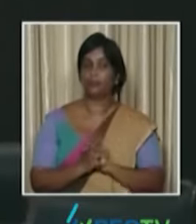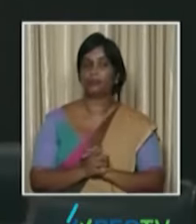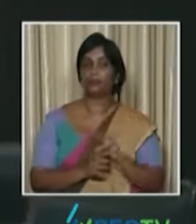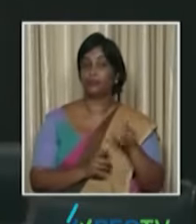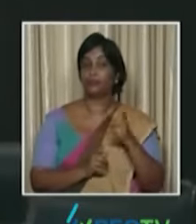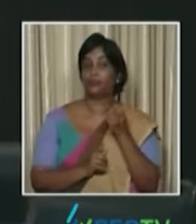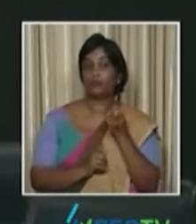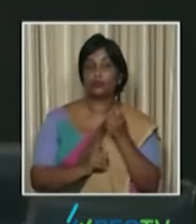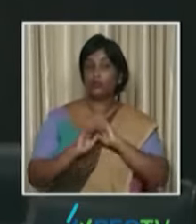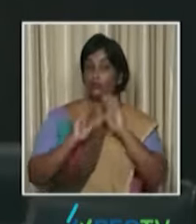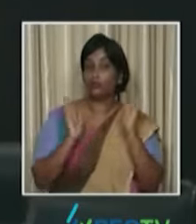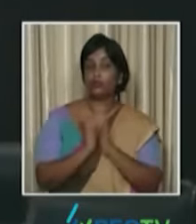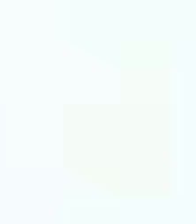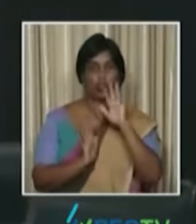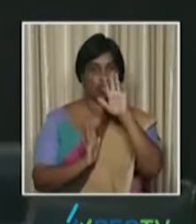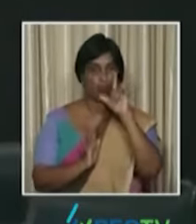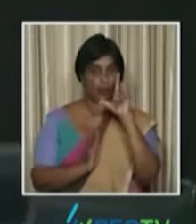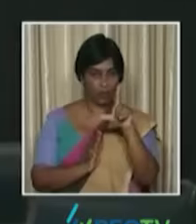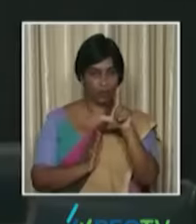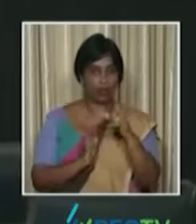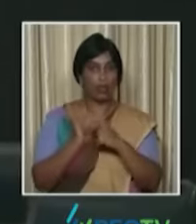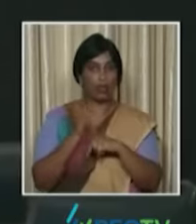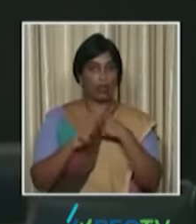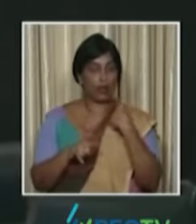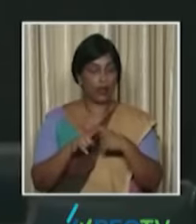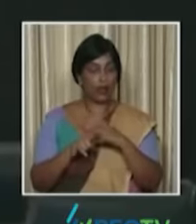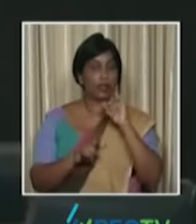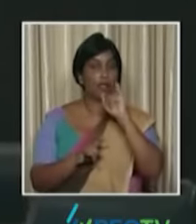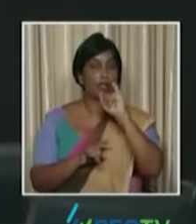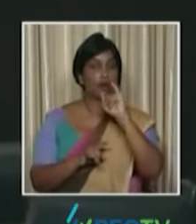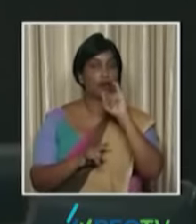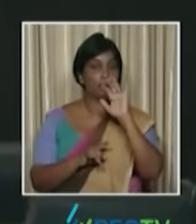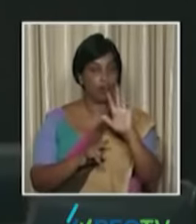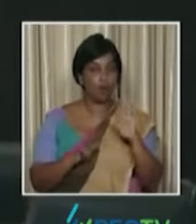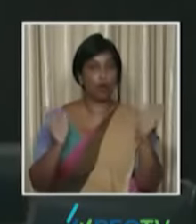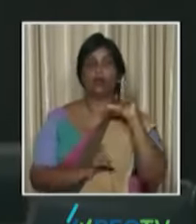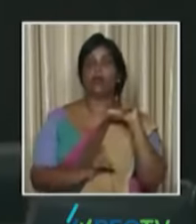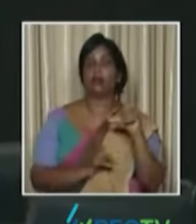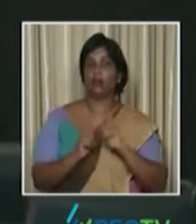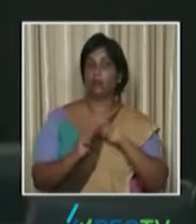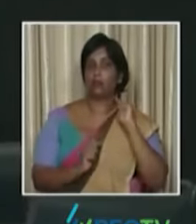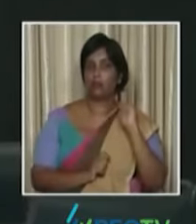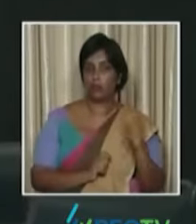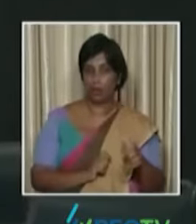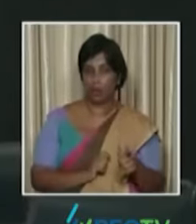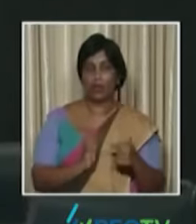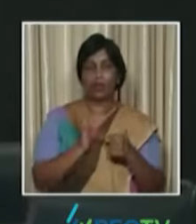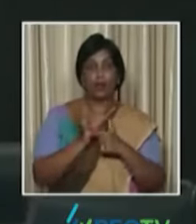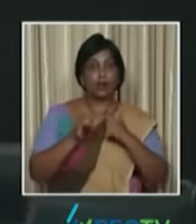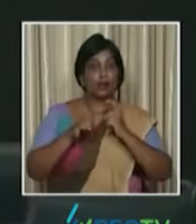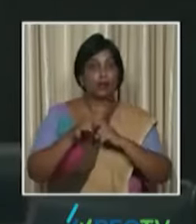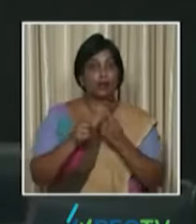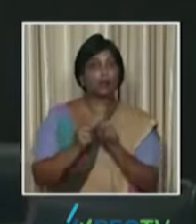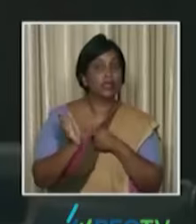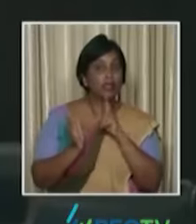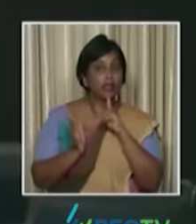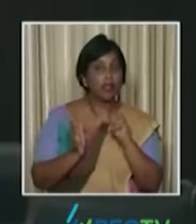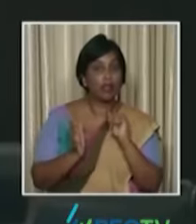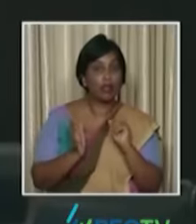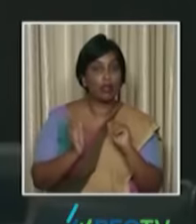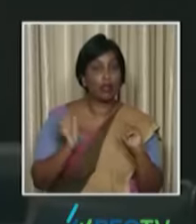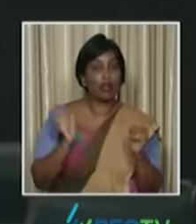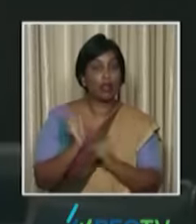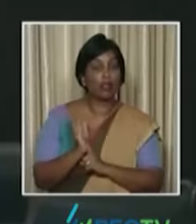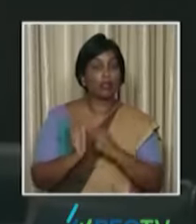මේකේ වටිනාකම ගත්තොත් ලක්ෂ 97යි බද්ද ලක්ෂ 65යි ලක්ෂ 167ක් ගෙවලා තියෙනවා මේකේ ටෙන්ඩර් එක දීලා තියෙන ගාණ කීයද දන්නවද